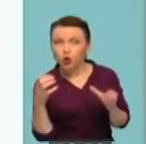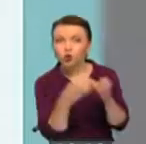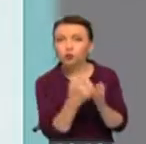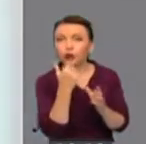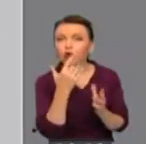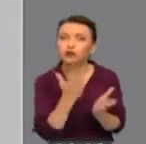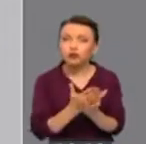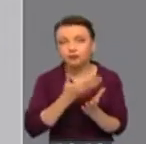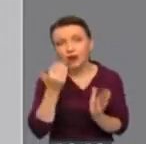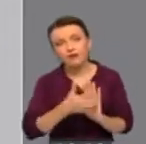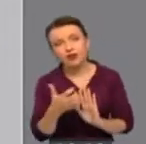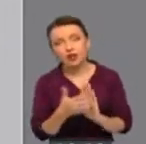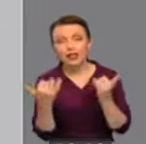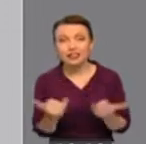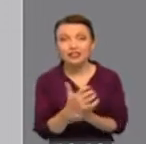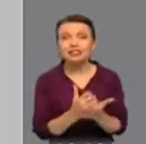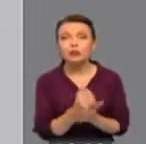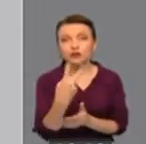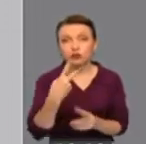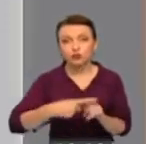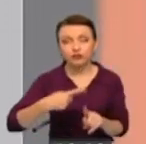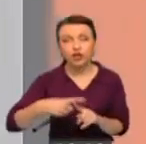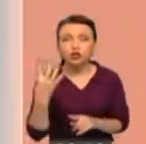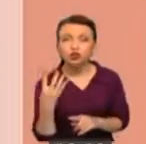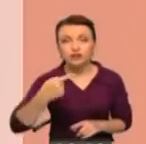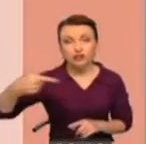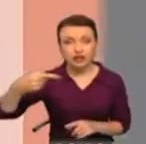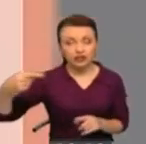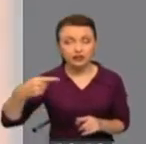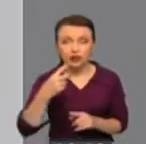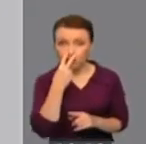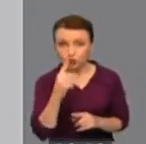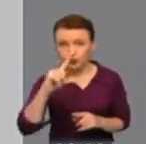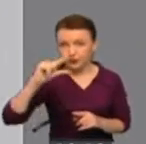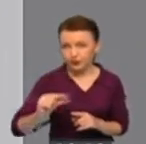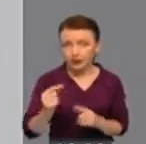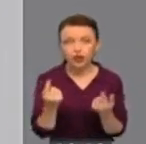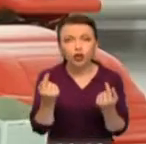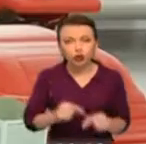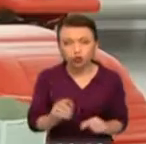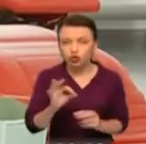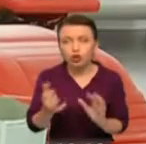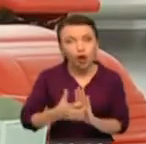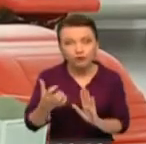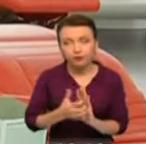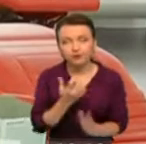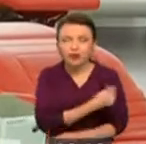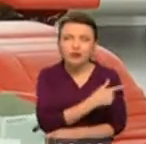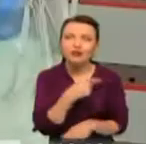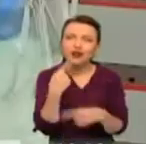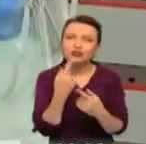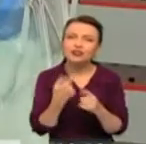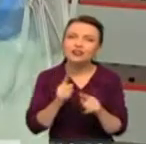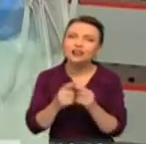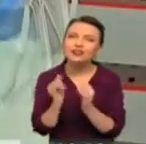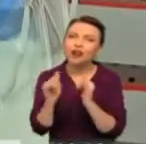групи крові. Нині запас другої позитивної і четвертої негативної відображається як критичний. Медики кажуть, що це